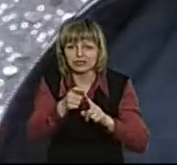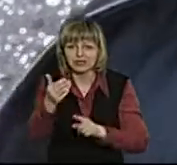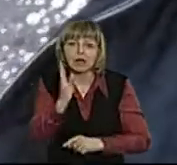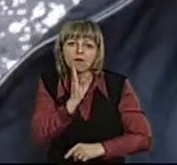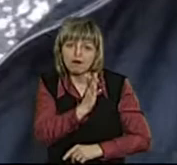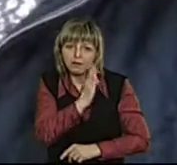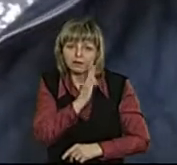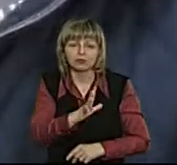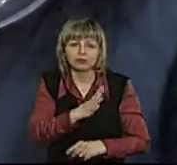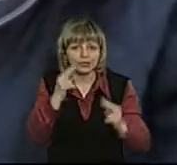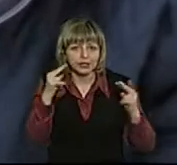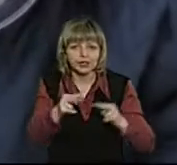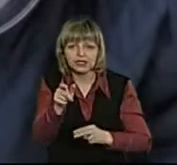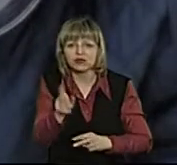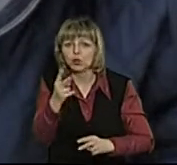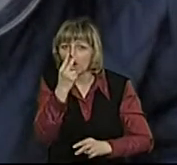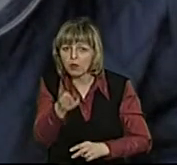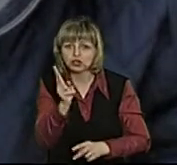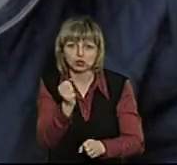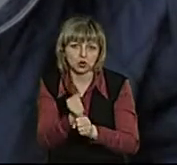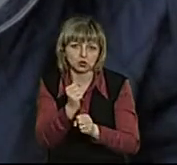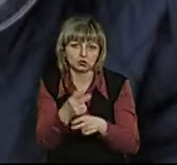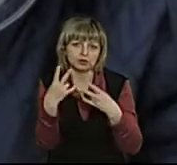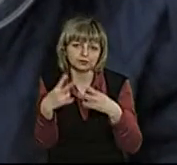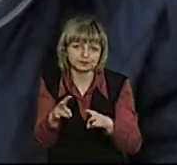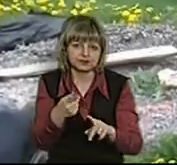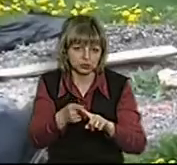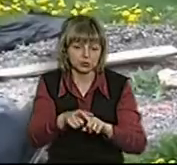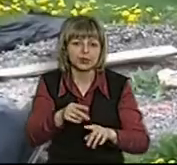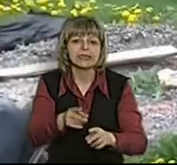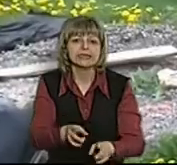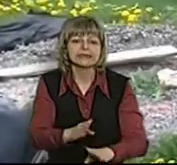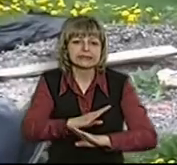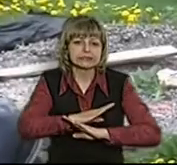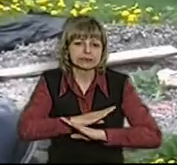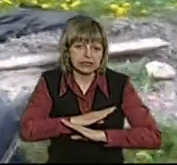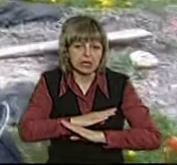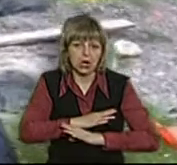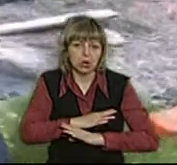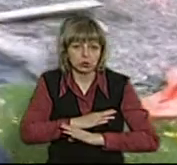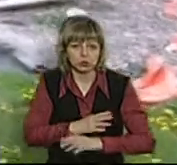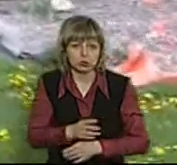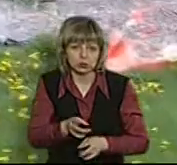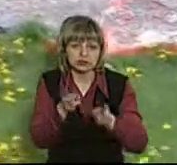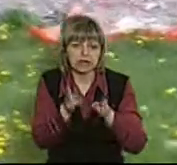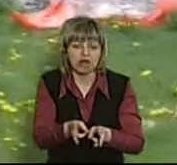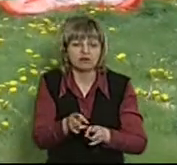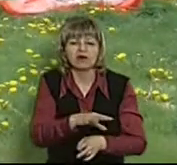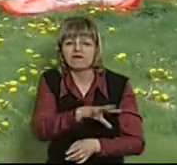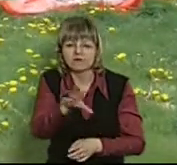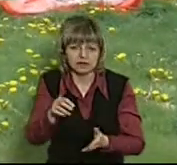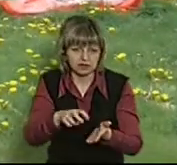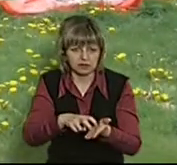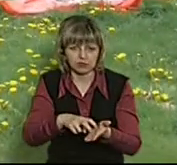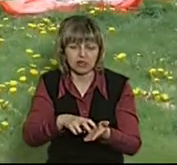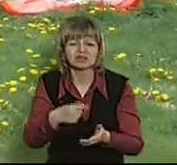Зої Кривчук, були свідки, які бачили, хто наніс синові смертельні травми. Всі боять. Ми знаємо, навіть самі ми